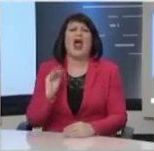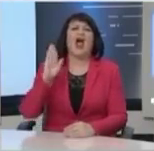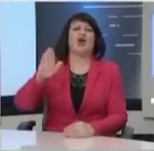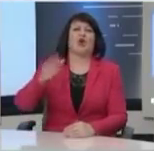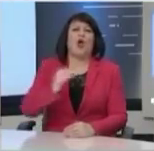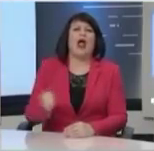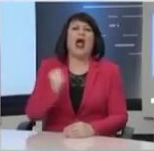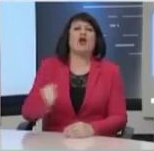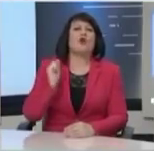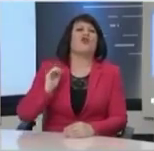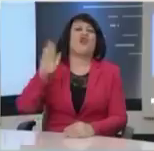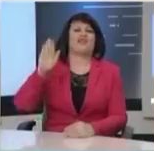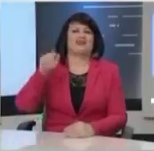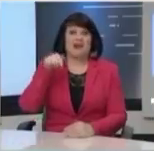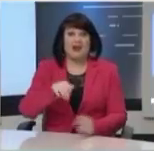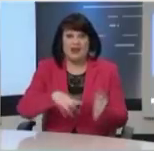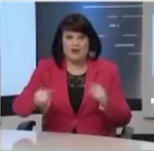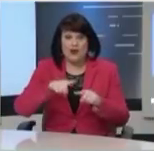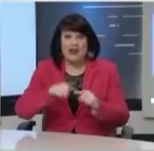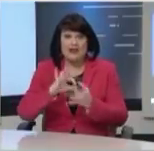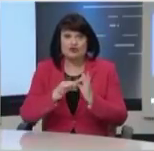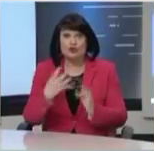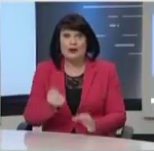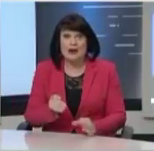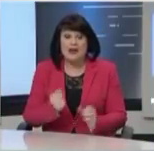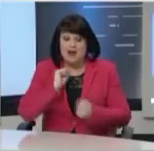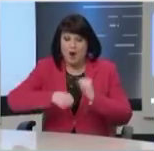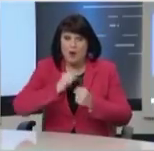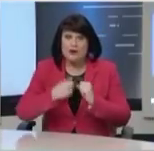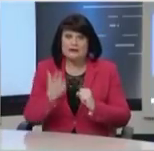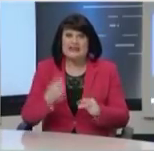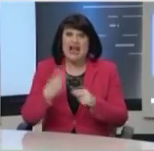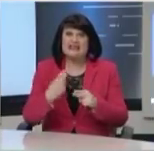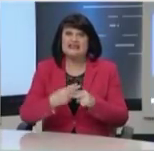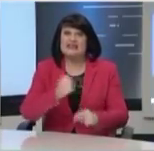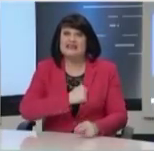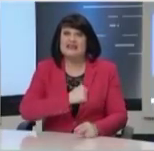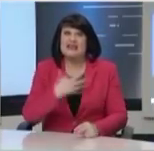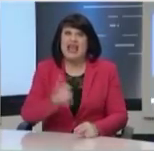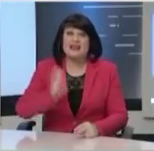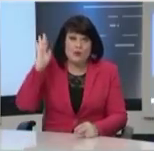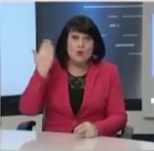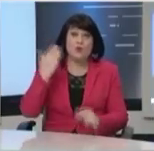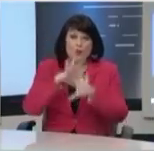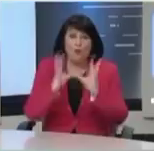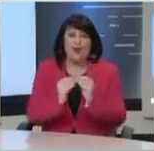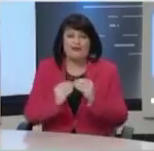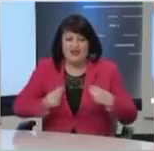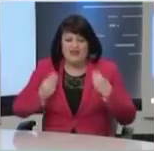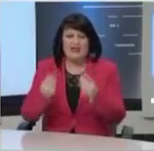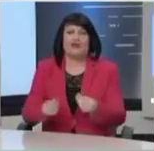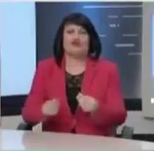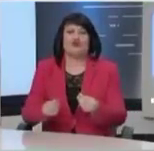Μόνο που εδώ είναι Ελλάδα και ο ελληνικός λαός έχει ιστορία, έχει αγώνες, έχει αξίες, έχει παρακαταθήκη και δεν θα σας